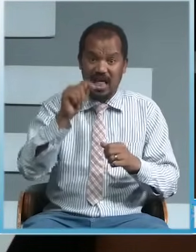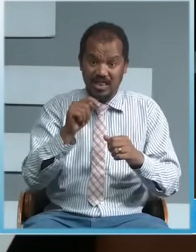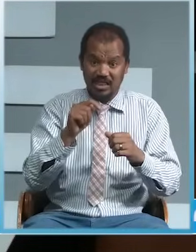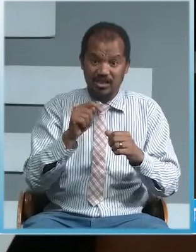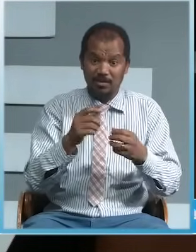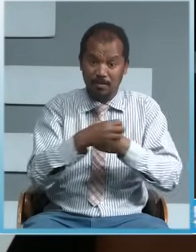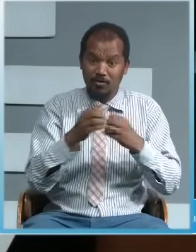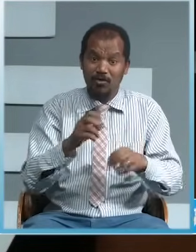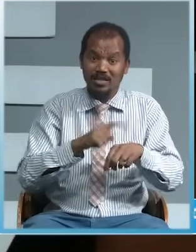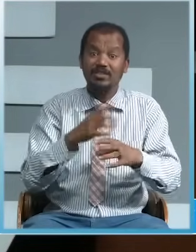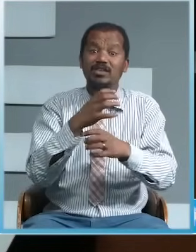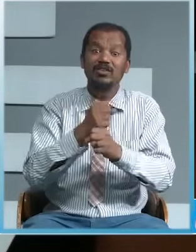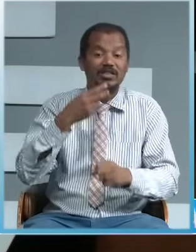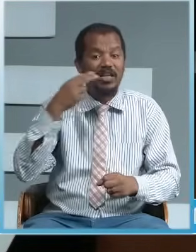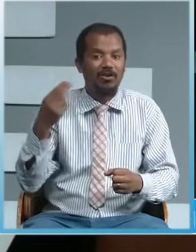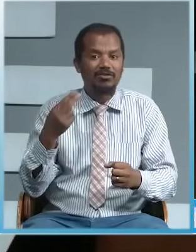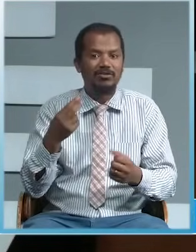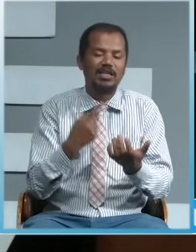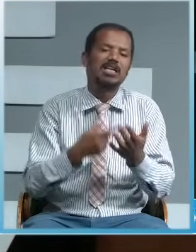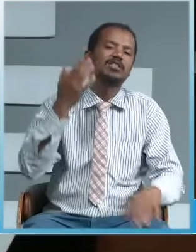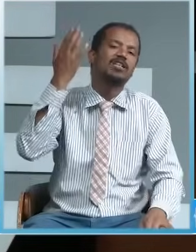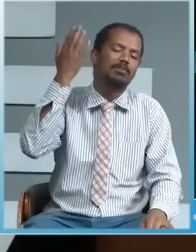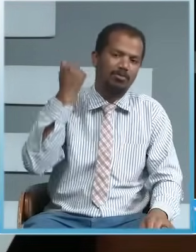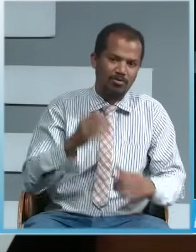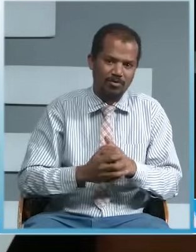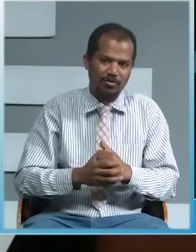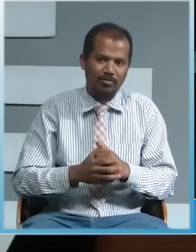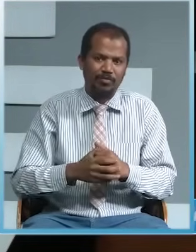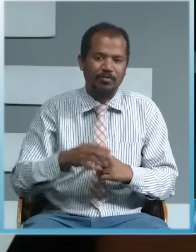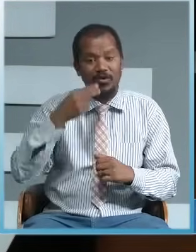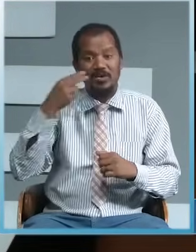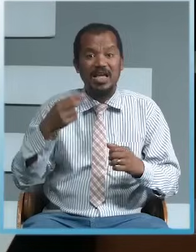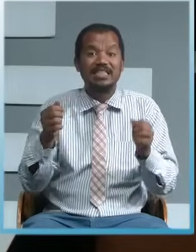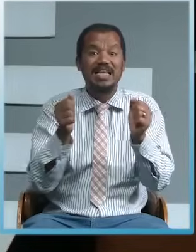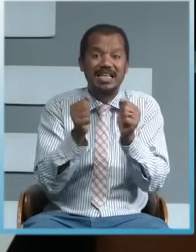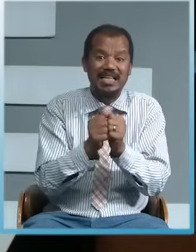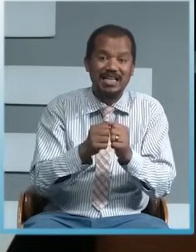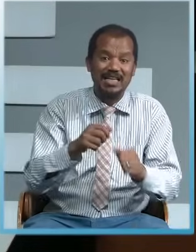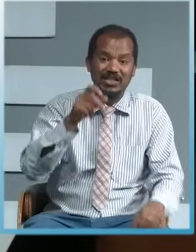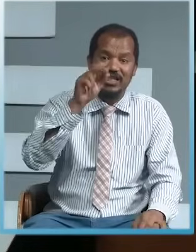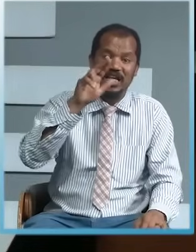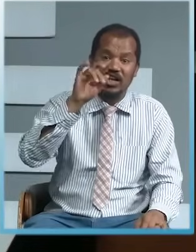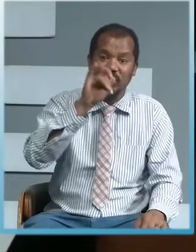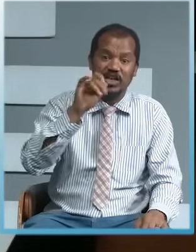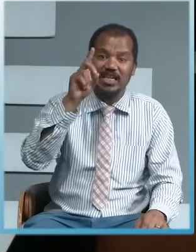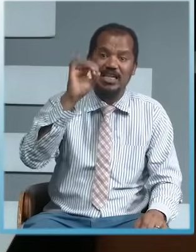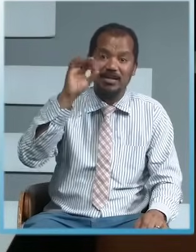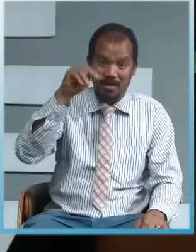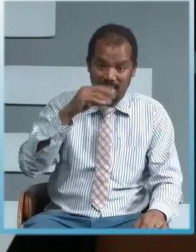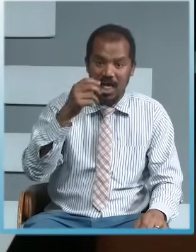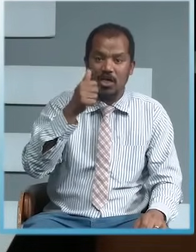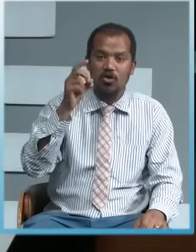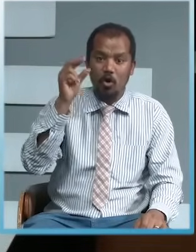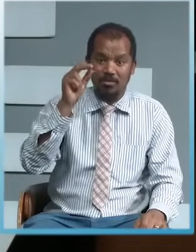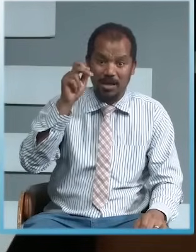ከኢሳት ስቱዲዮ ለሰዓቱ ያዝናቸው ዜናዎች እነዚህ ነበሩ። ከዜናው ጋር ደረጀ